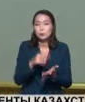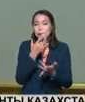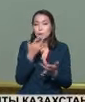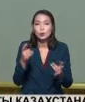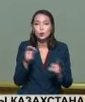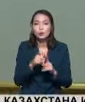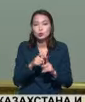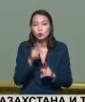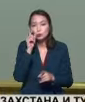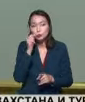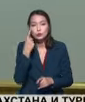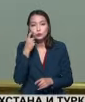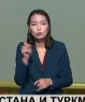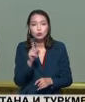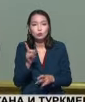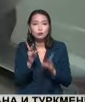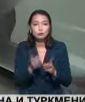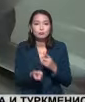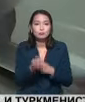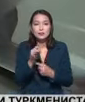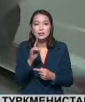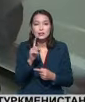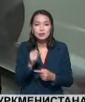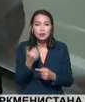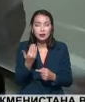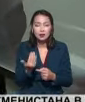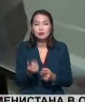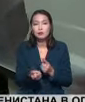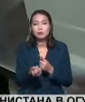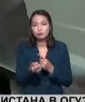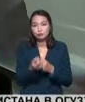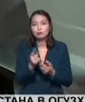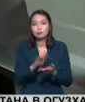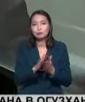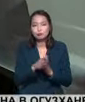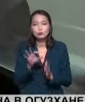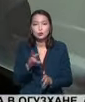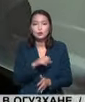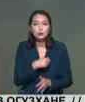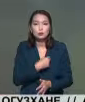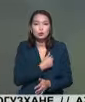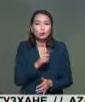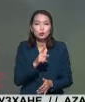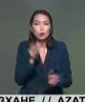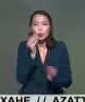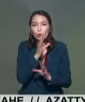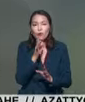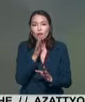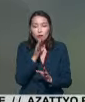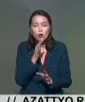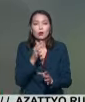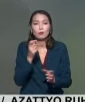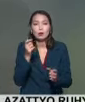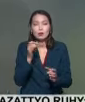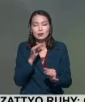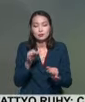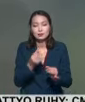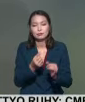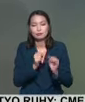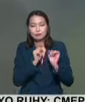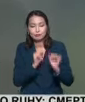словом. Мужчина заявил, что трагедия произошла из-за стечения обстоятельств, и он сам сожалеет о том, что не успел вовремя отреагировать и избежать